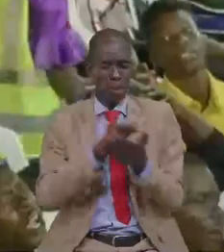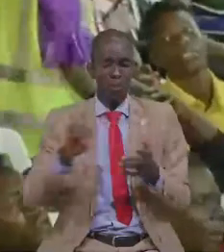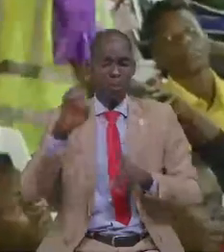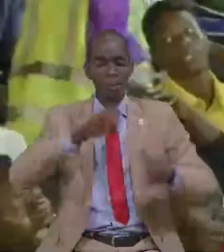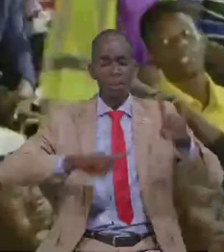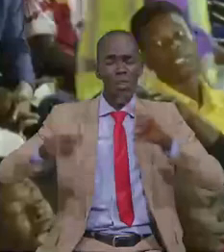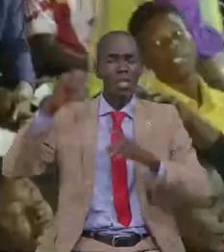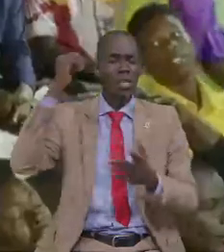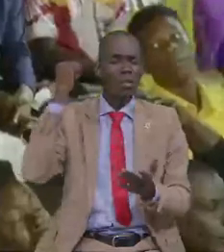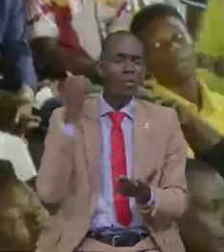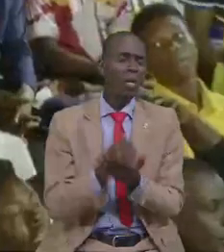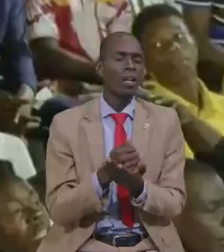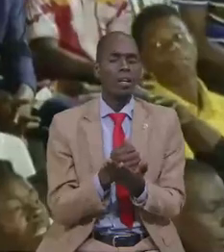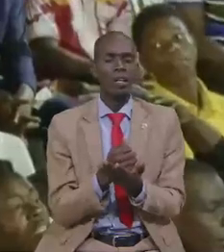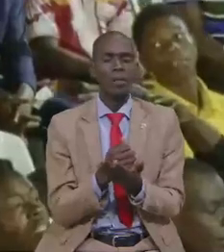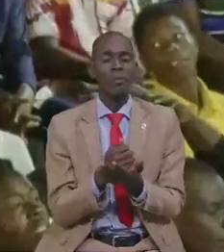amen de confiance.